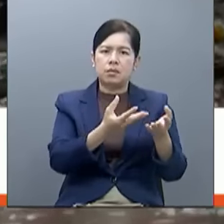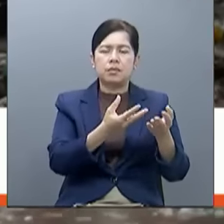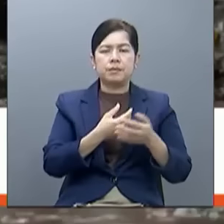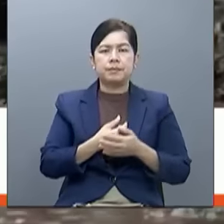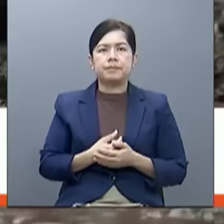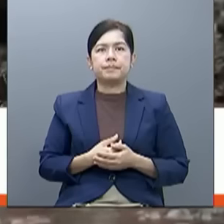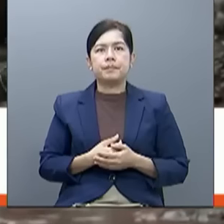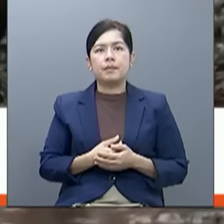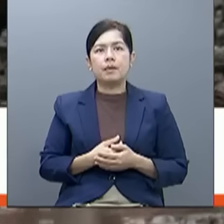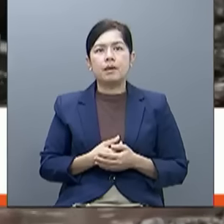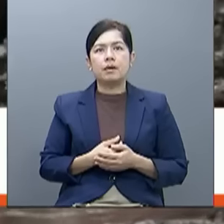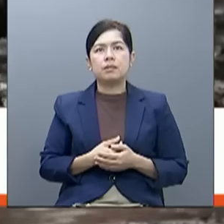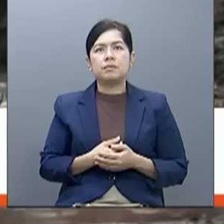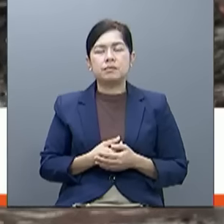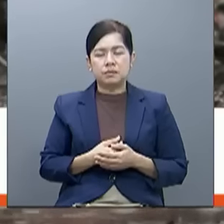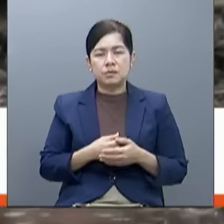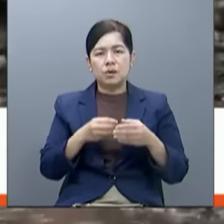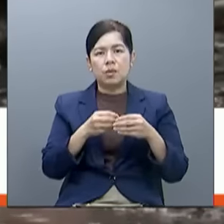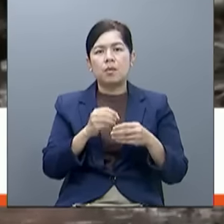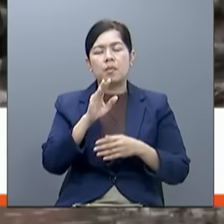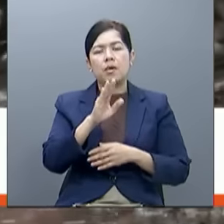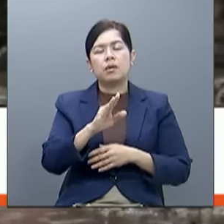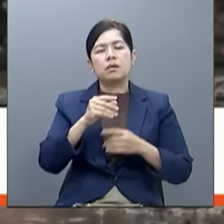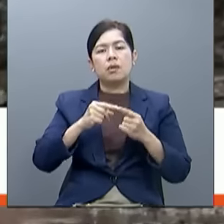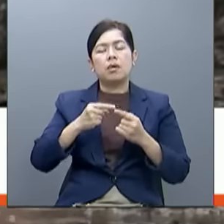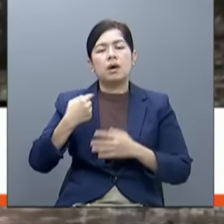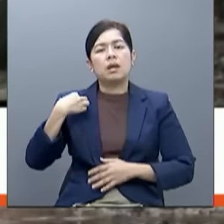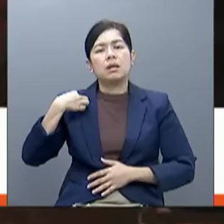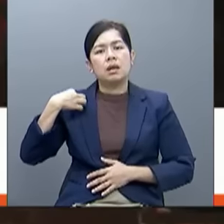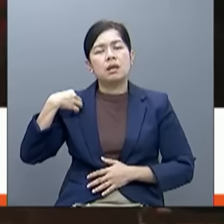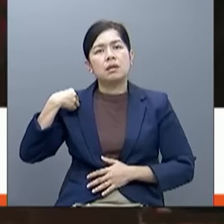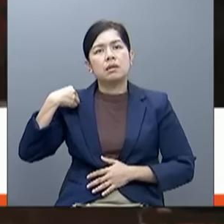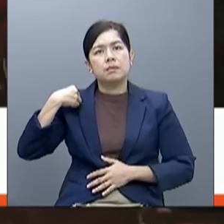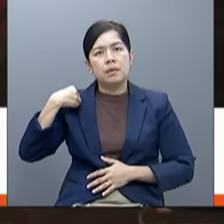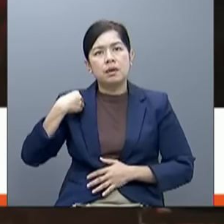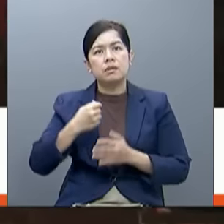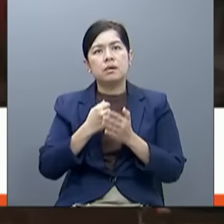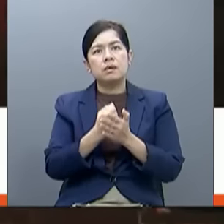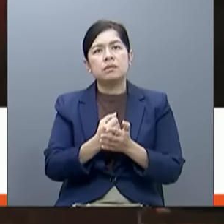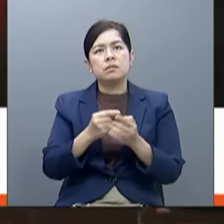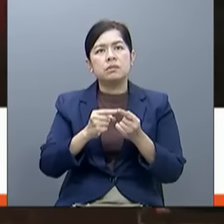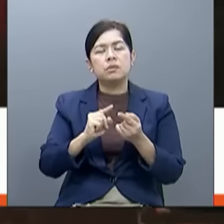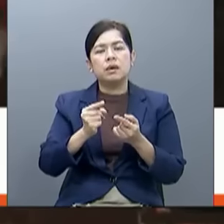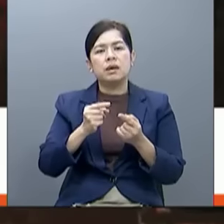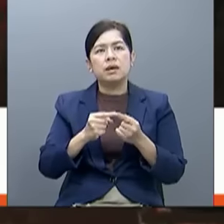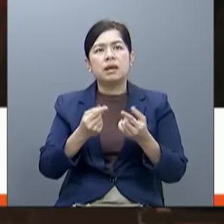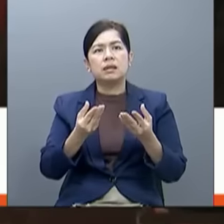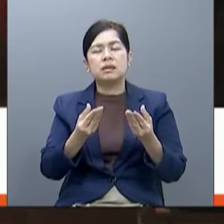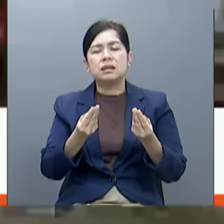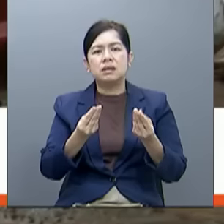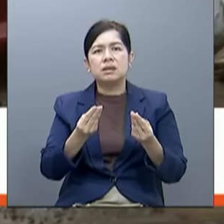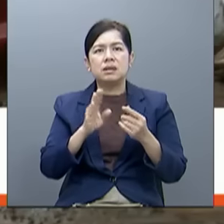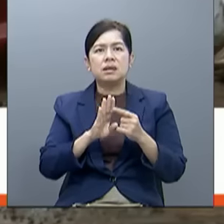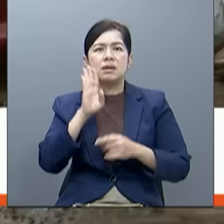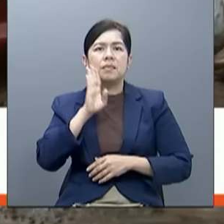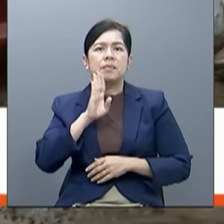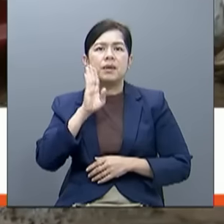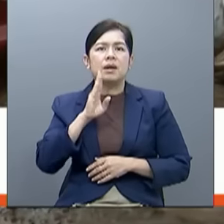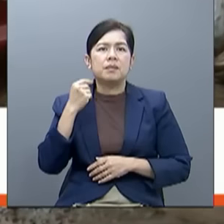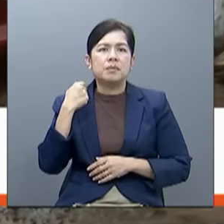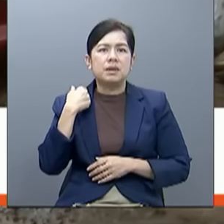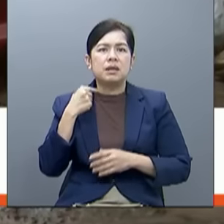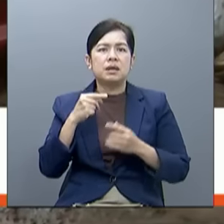นอกจากนี้ยังระดมจิตอาสาจากหลายภาคส่วนนะครับช่วยกันตักดินโคลนแล้วก็เก็บขยะเศษซากปรักหักพังซึ่งมีทั้งเศษ